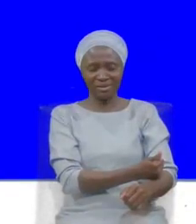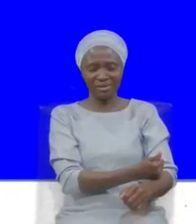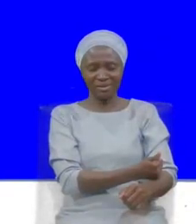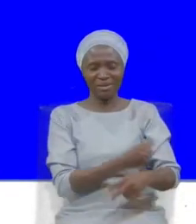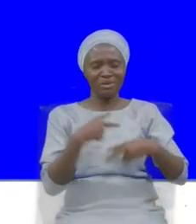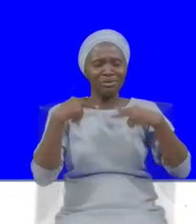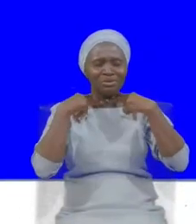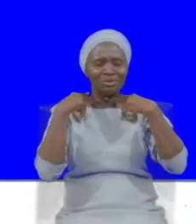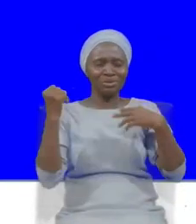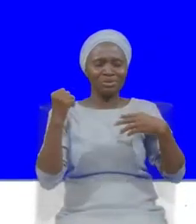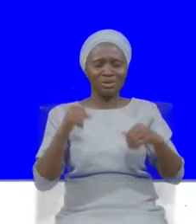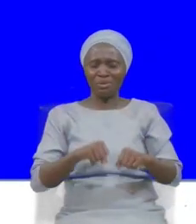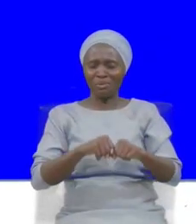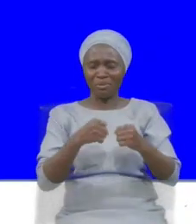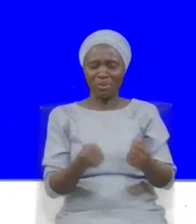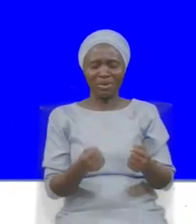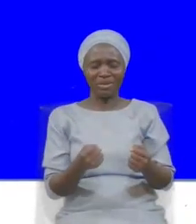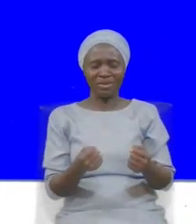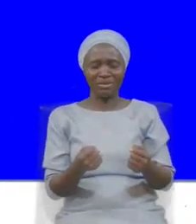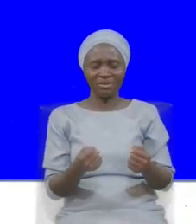le brisement de tous les jougs,